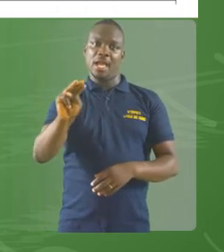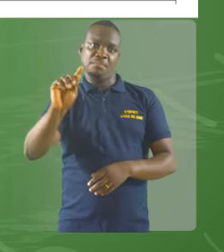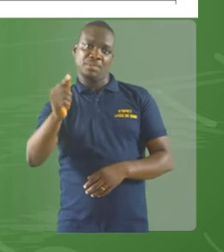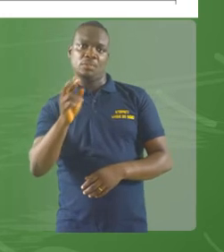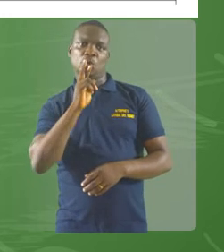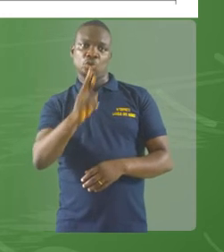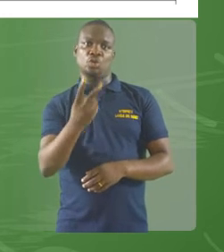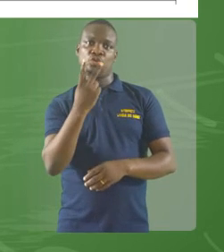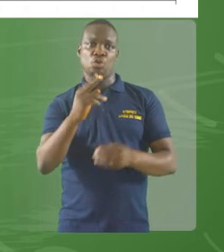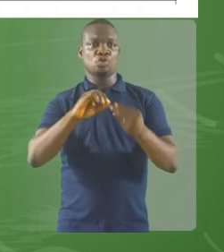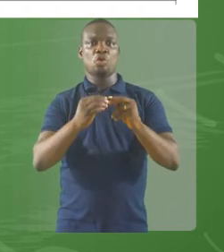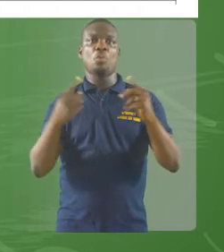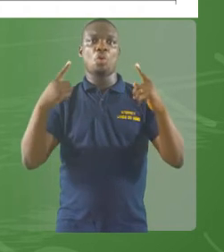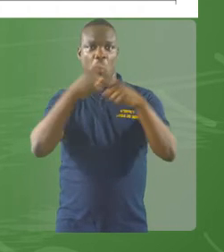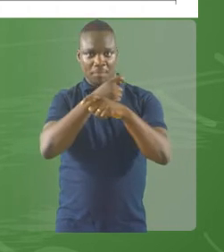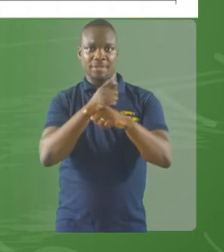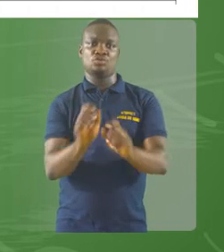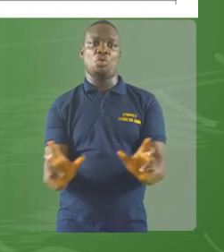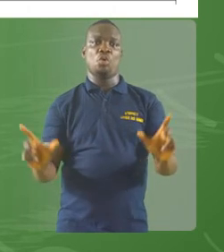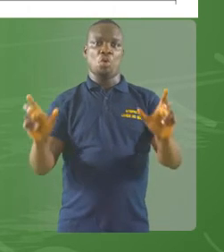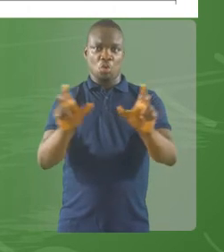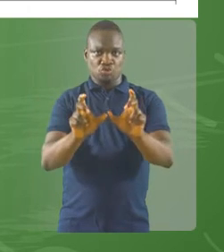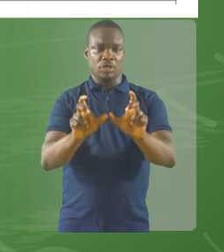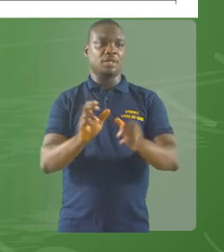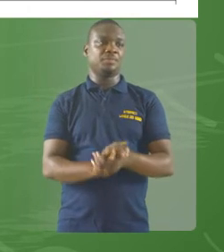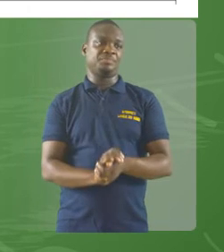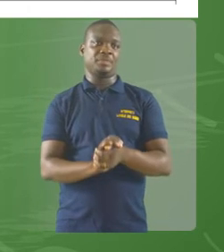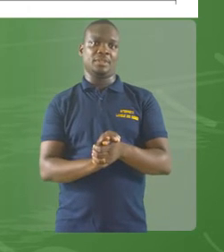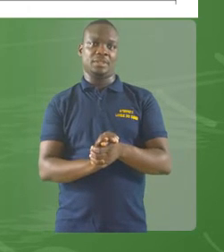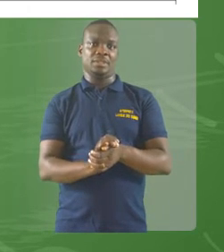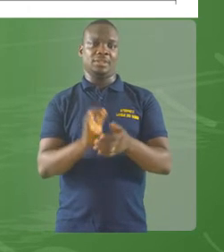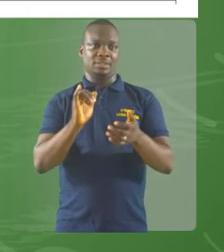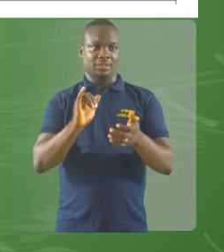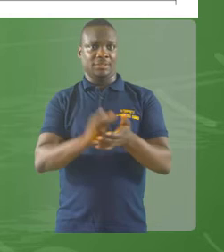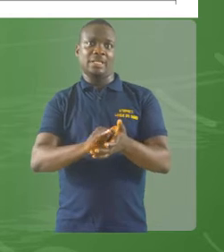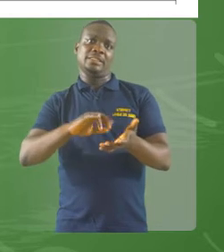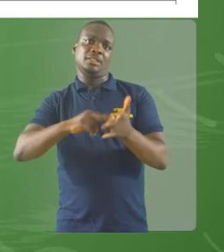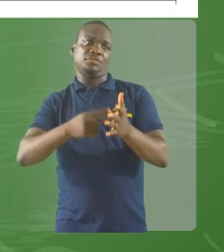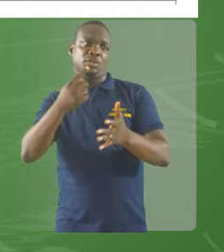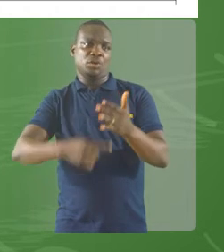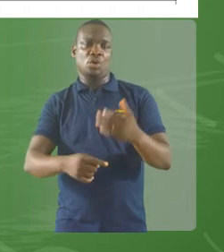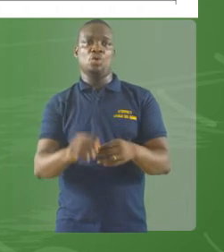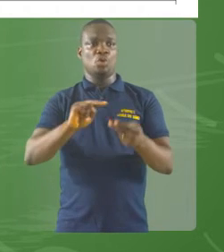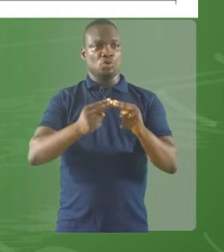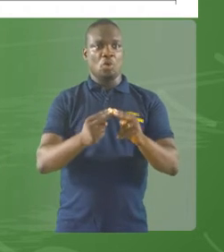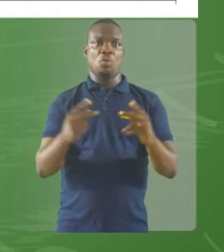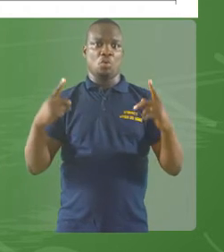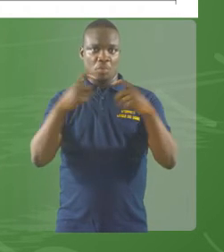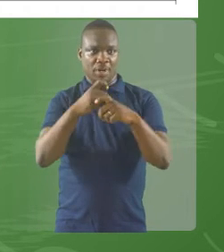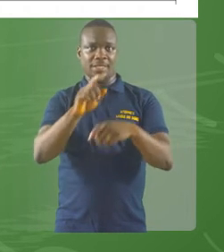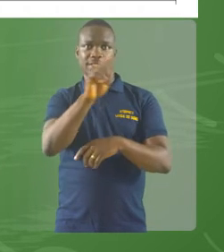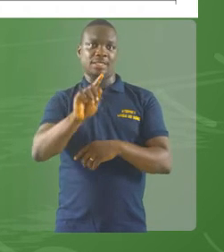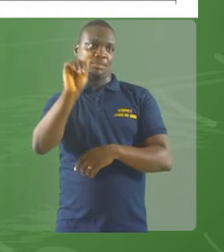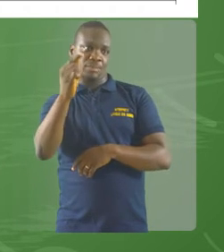deux nombres complexes conjugués. Ce qui fait que le nombre complexe Z' va être égal au